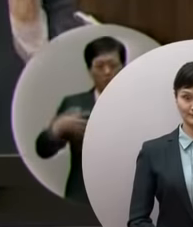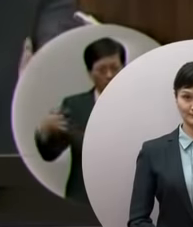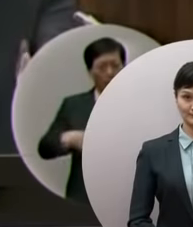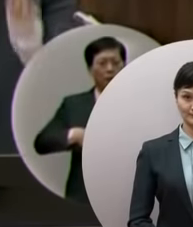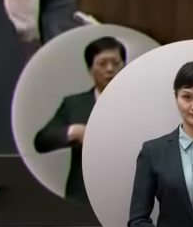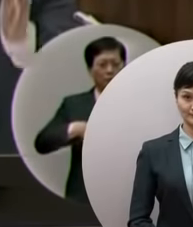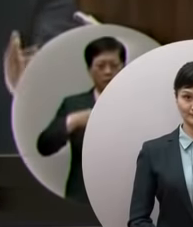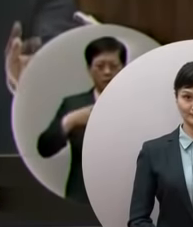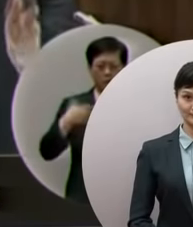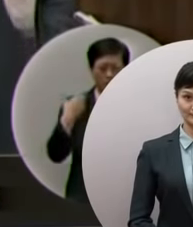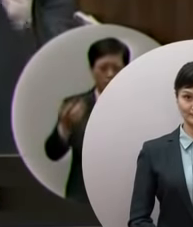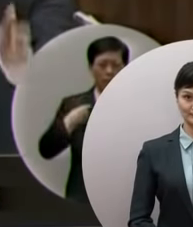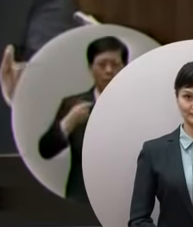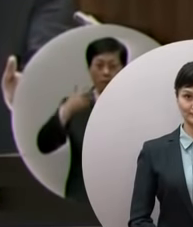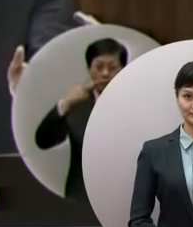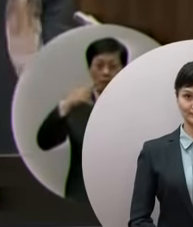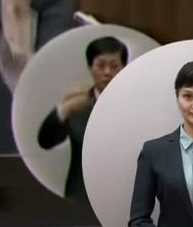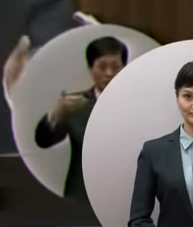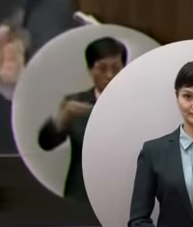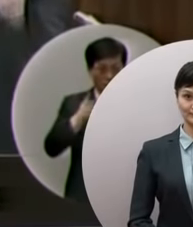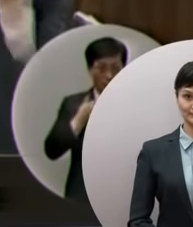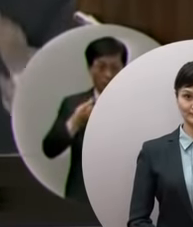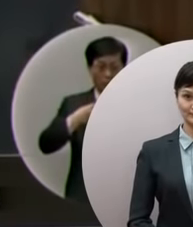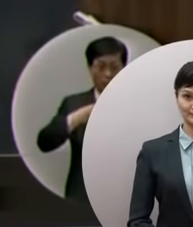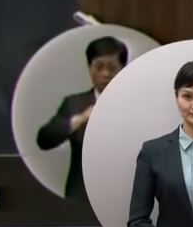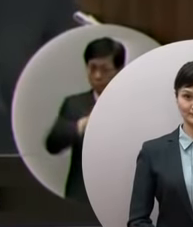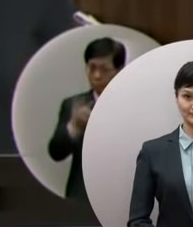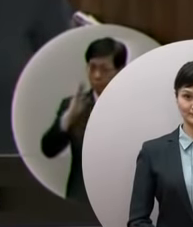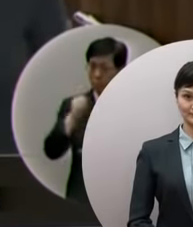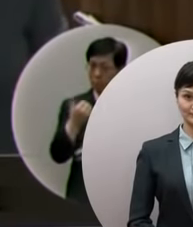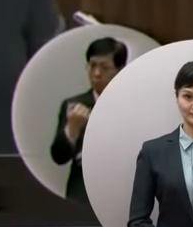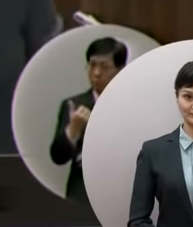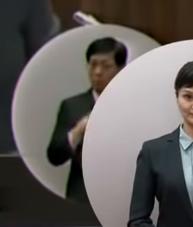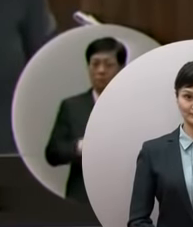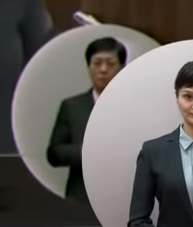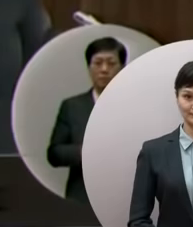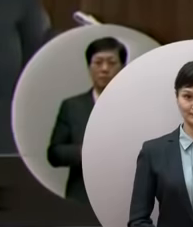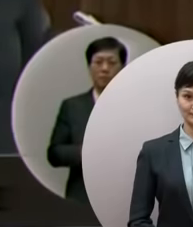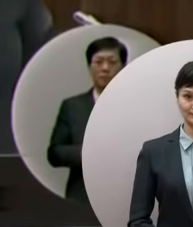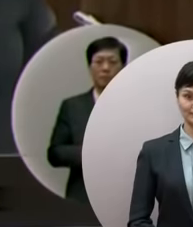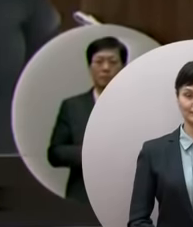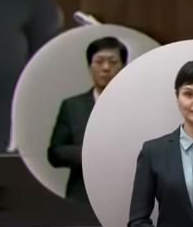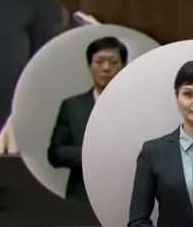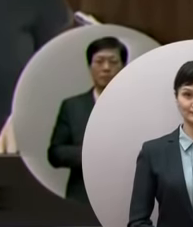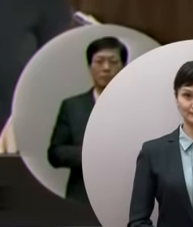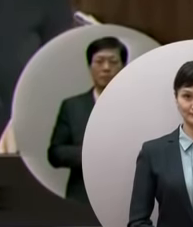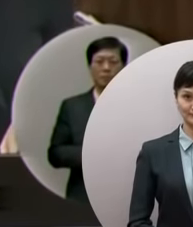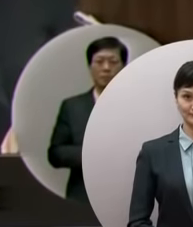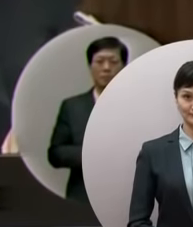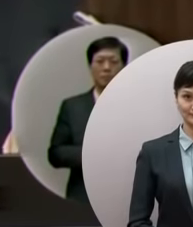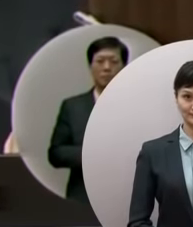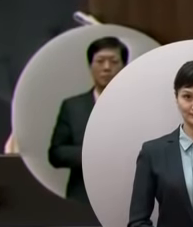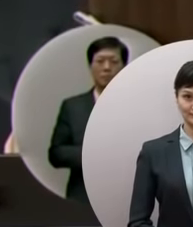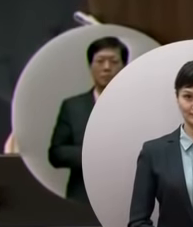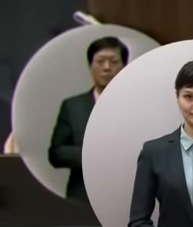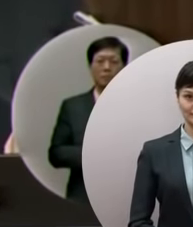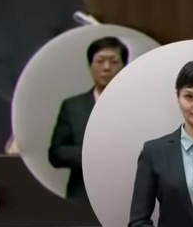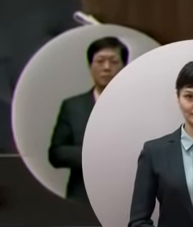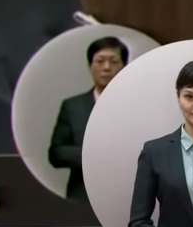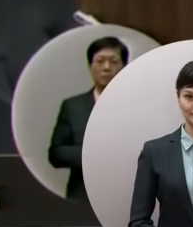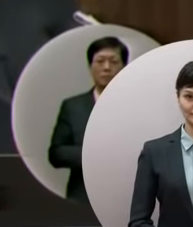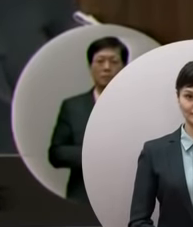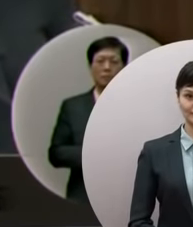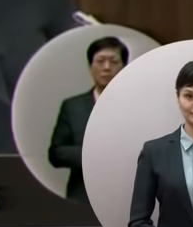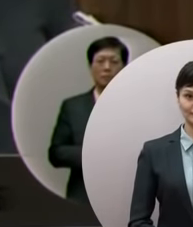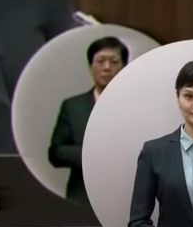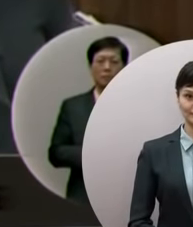起来还原住民教育的转型正义。 我认为这个事情该做啊， 好， 做的那个期程我请